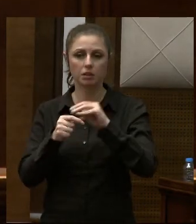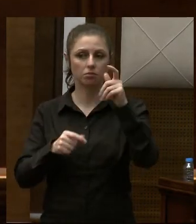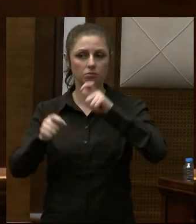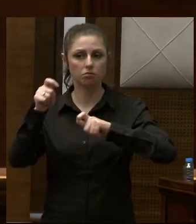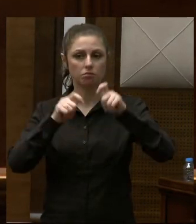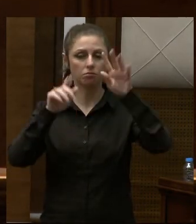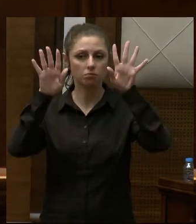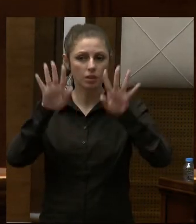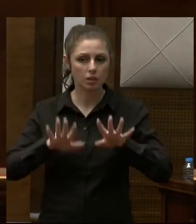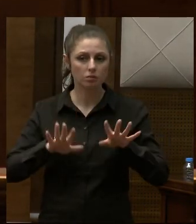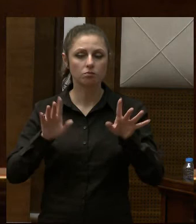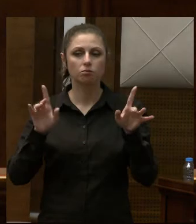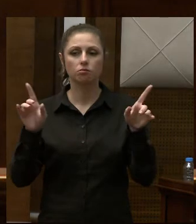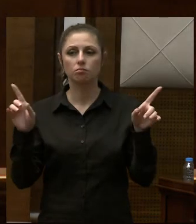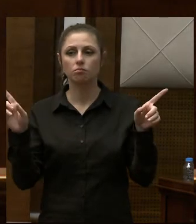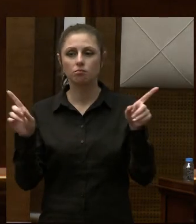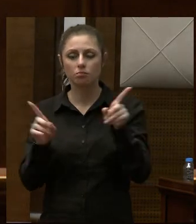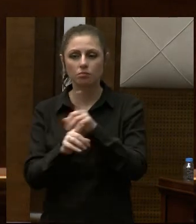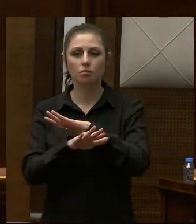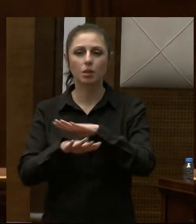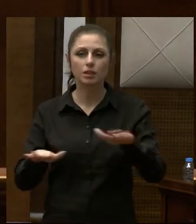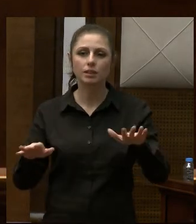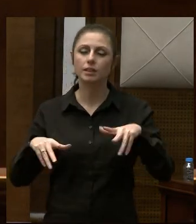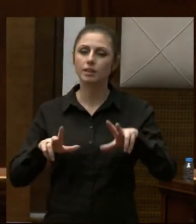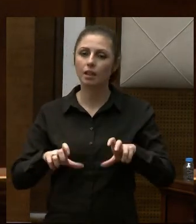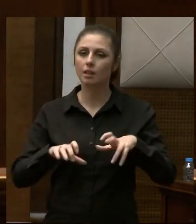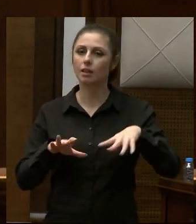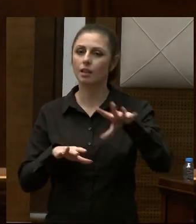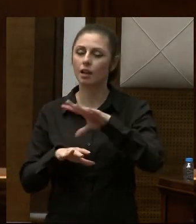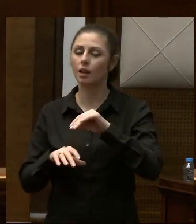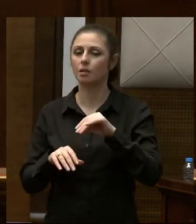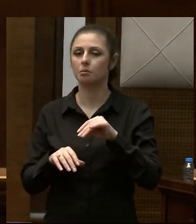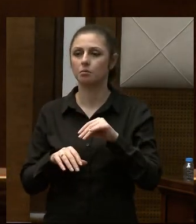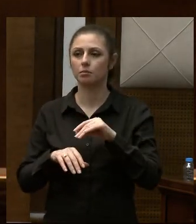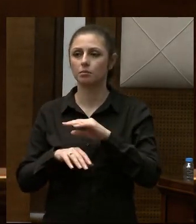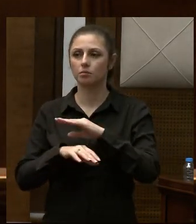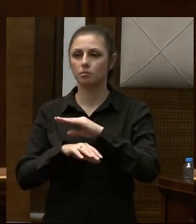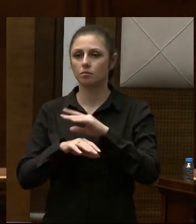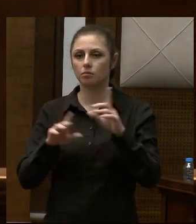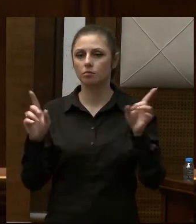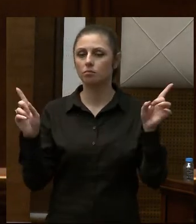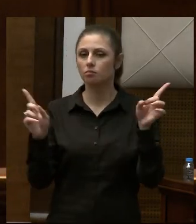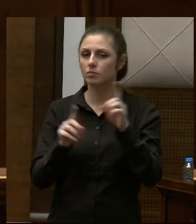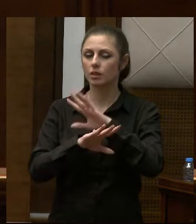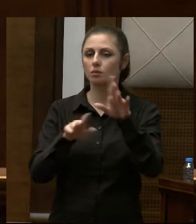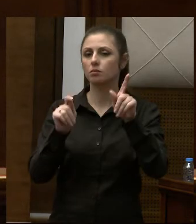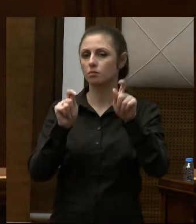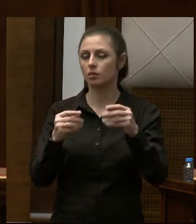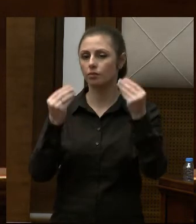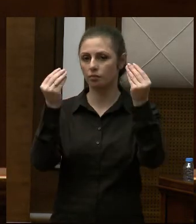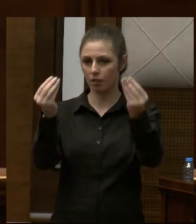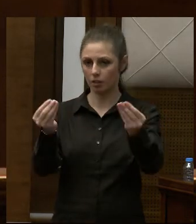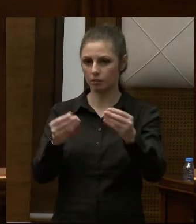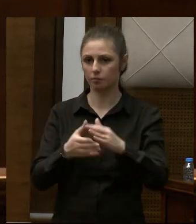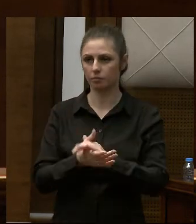da, perdesini, masasını, sandalyesini, çay bardağını, gazozunu, şekerini de koyarak o